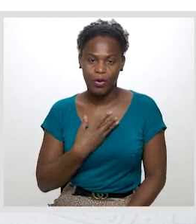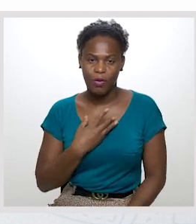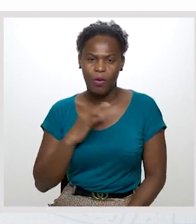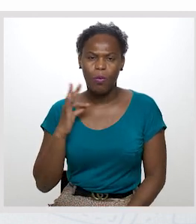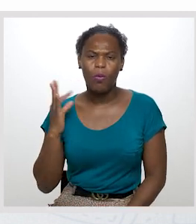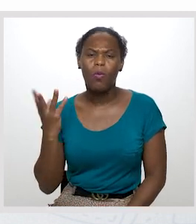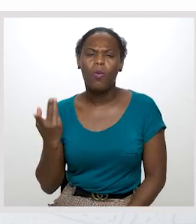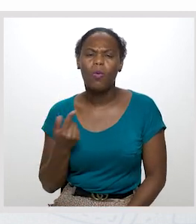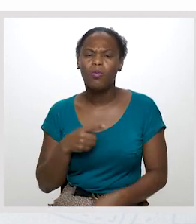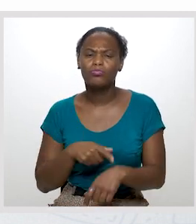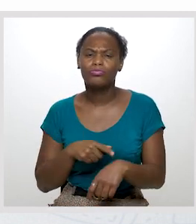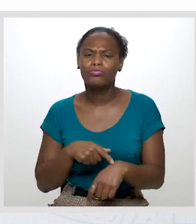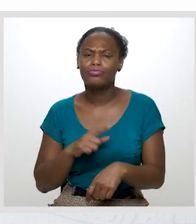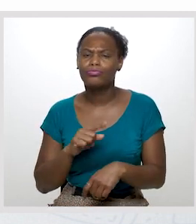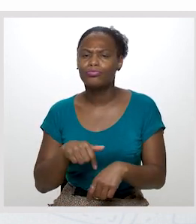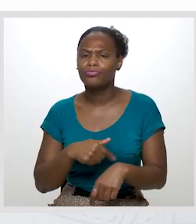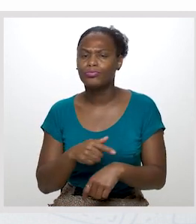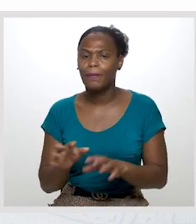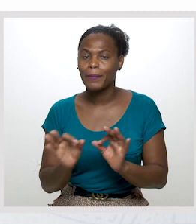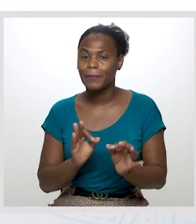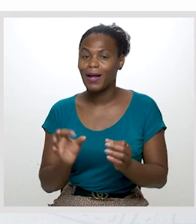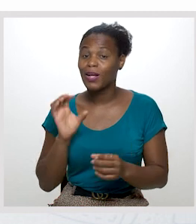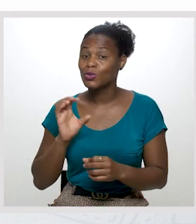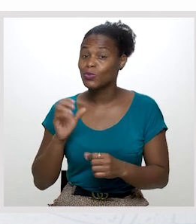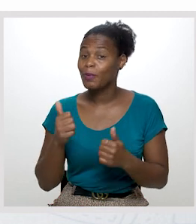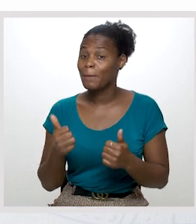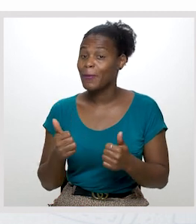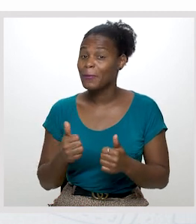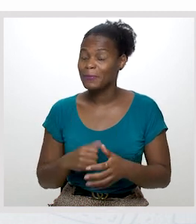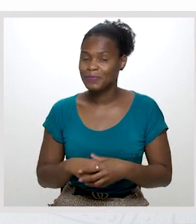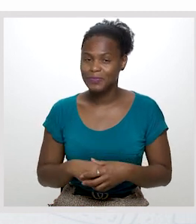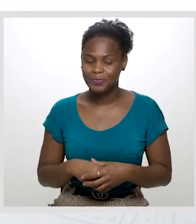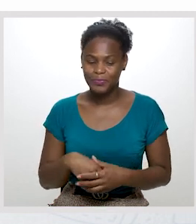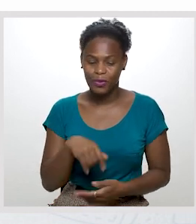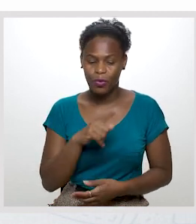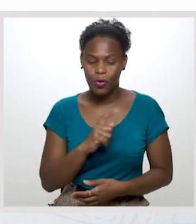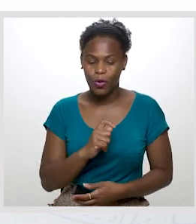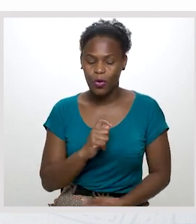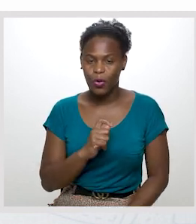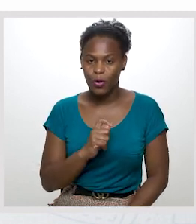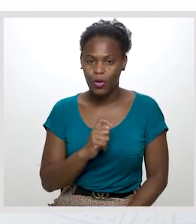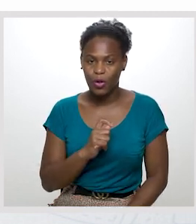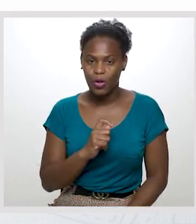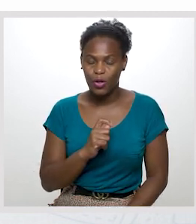D. Combien de temps faut-il pour préparer une bonne cachupa? E.